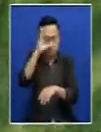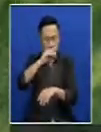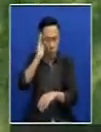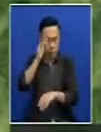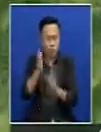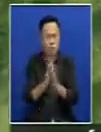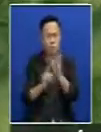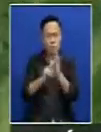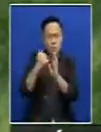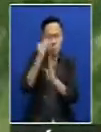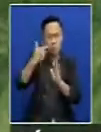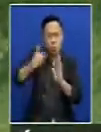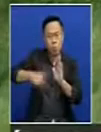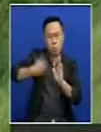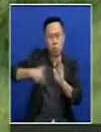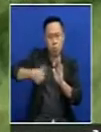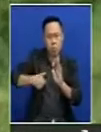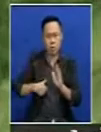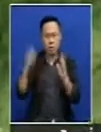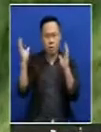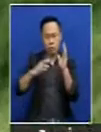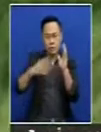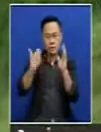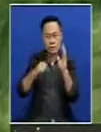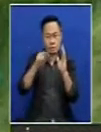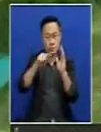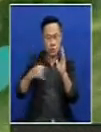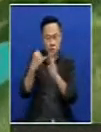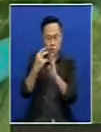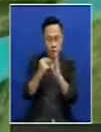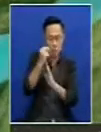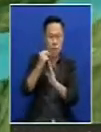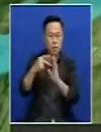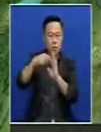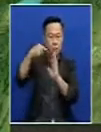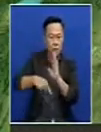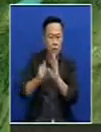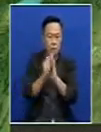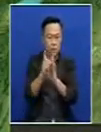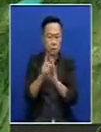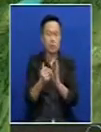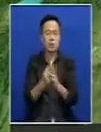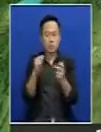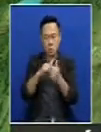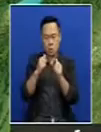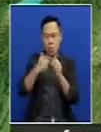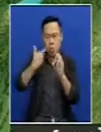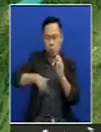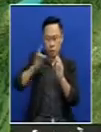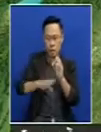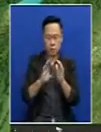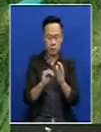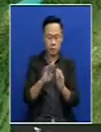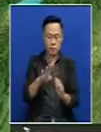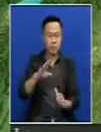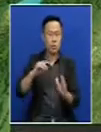าศร้อนจัดโดยทั่วไปมีฝนฟ้าคะนองบางแห่งร้อยละ10ของพื้นที่นะครับจังหวัดน่านจังหวัดแพร่อุตรดิตถ์นะครับยังคงต้องเฝ้าระวังอากาศร้อนจัด44องศ